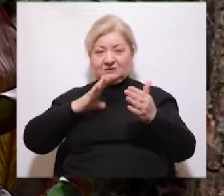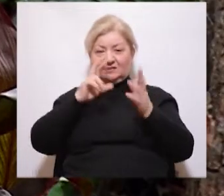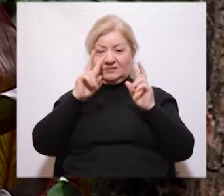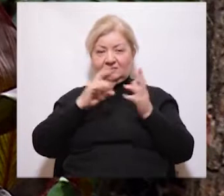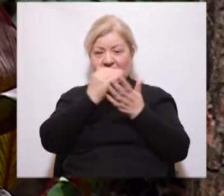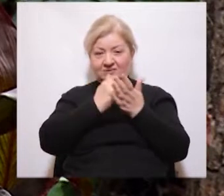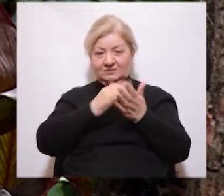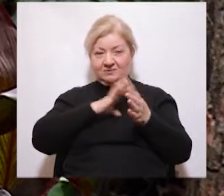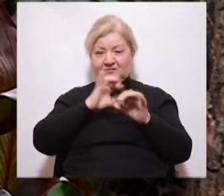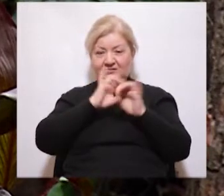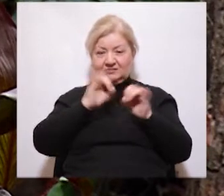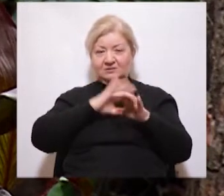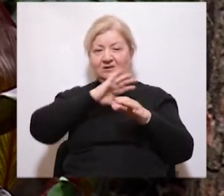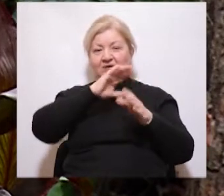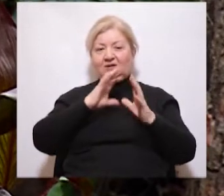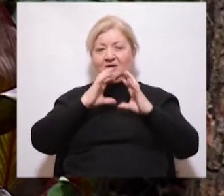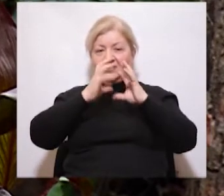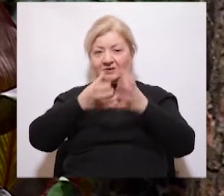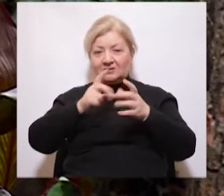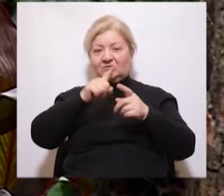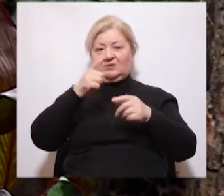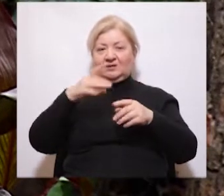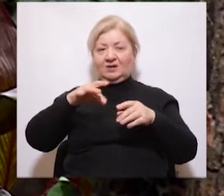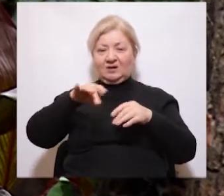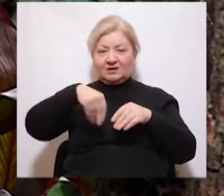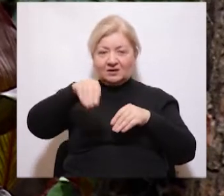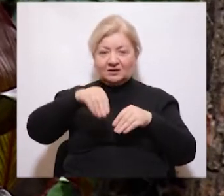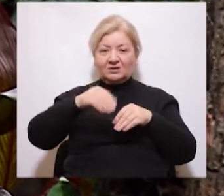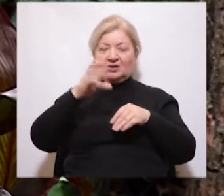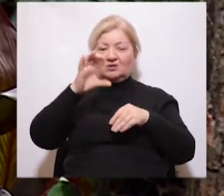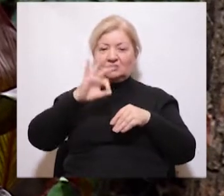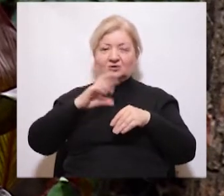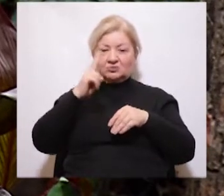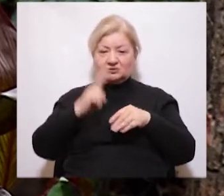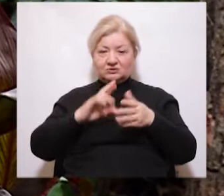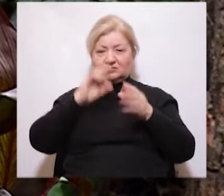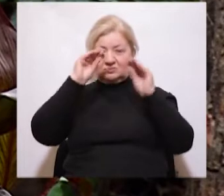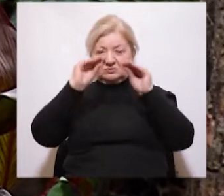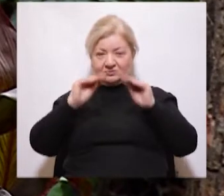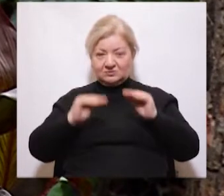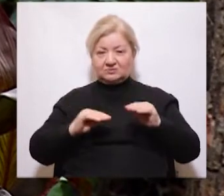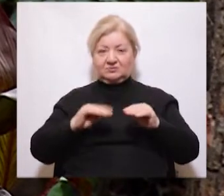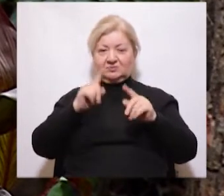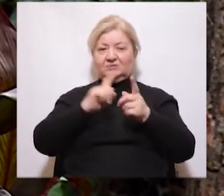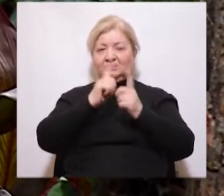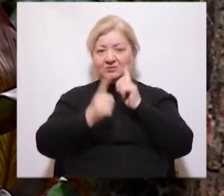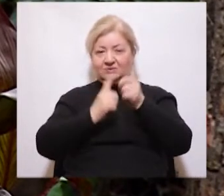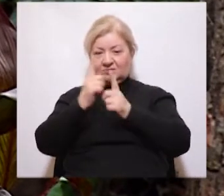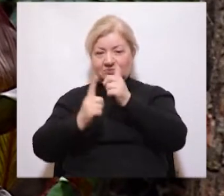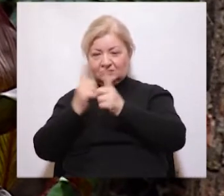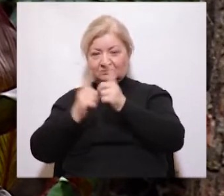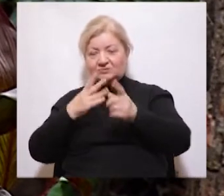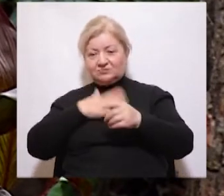ჩვენ გავნვიხილეთ ჩვენი ქვეყნის დემოგრაფიული, ეთნიკური, რელიგიური, სოციალური სტრუქტურა, ვისაუბრეთ